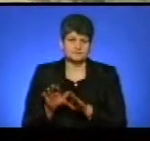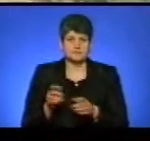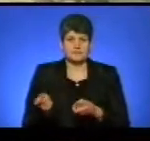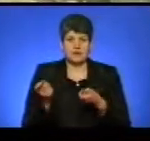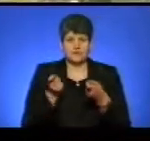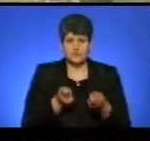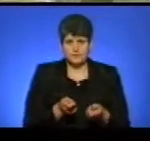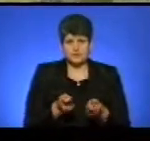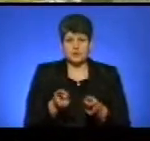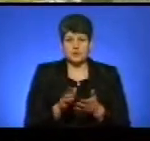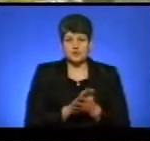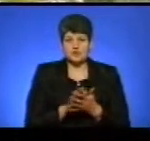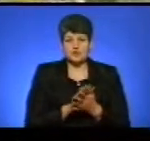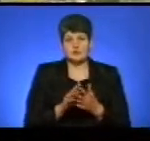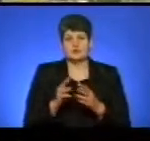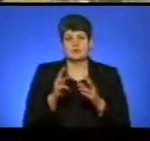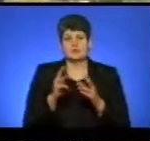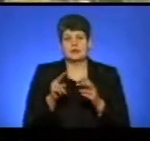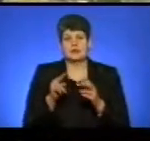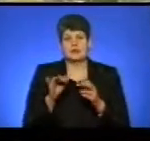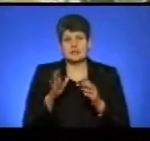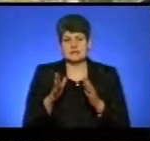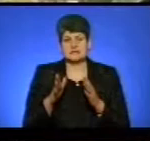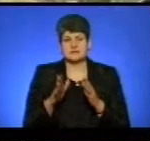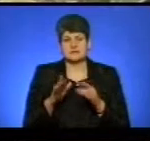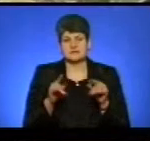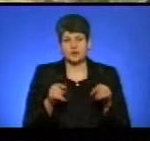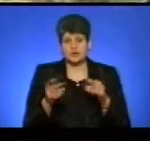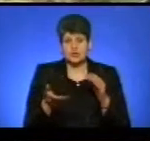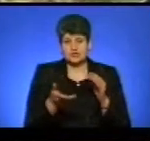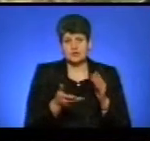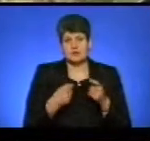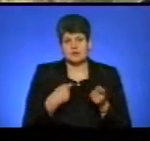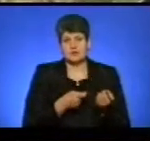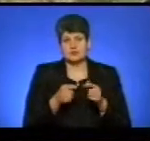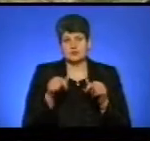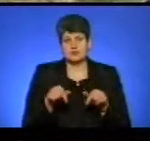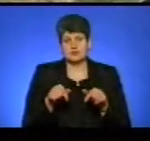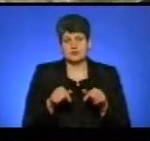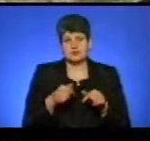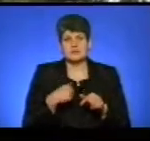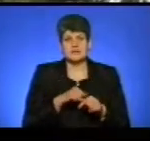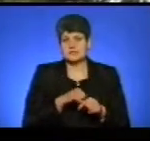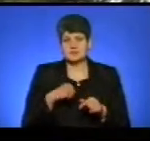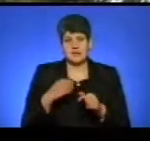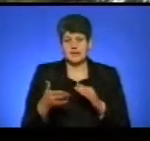привозимо. Вони очищають ліс від прорідження і так ялинки привозимо сюди. Не рубаємо самовільно.